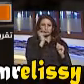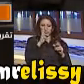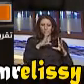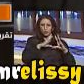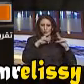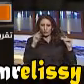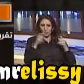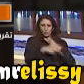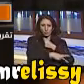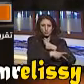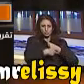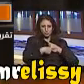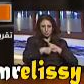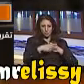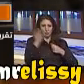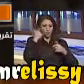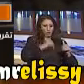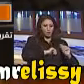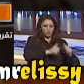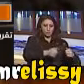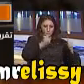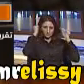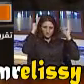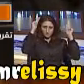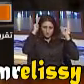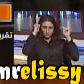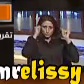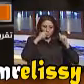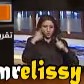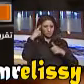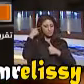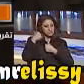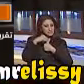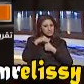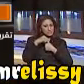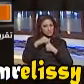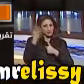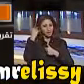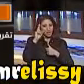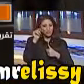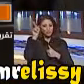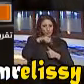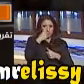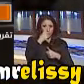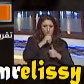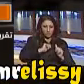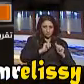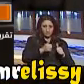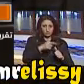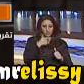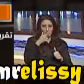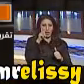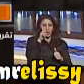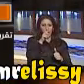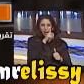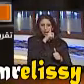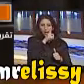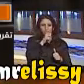تقريبا بعد مشاركته في مظاهرات الذكرى الثانيه للثوره. وصرحت النيابه العامه بعبدين بدفن